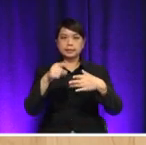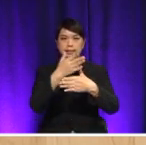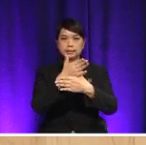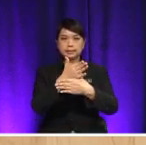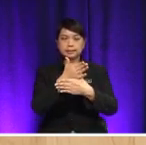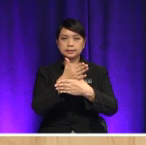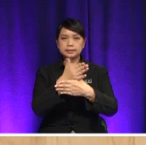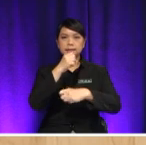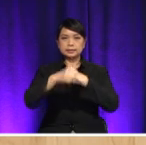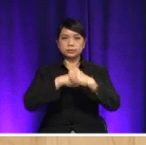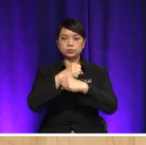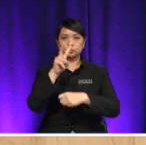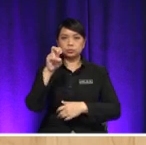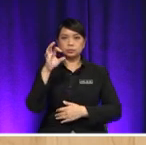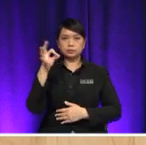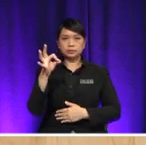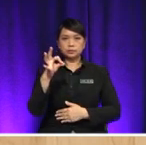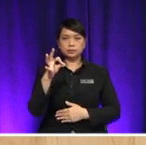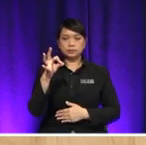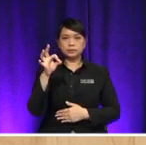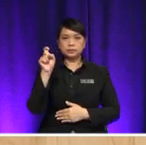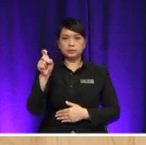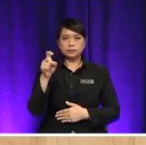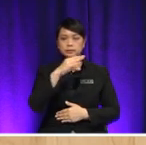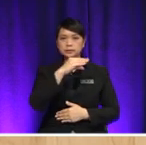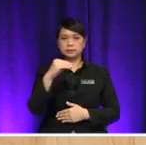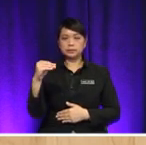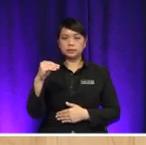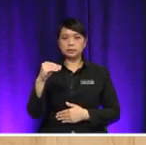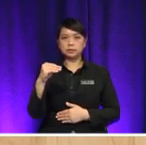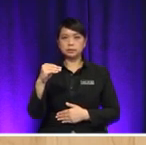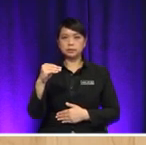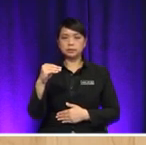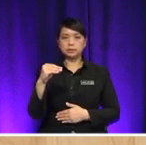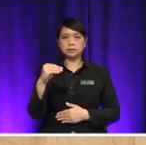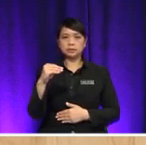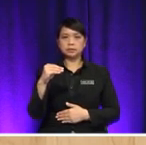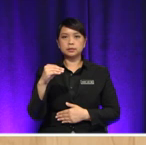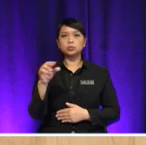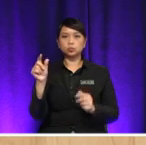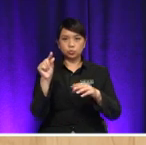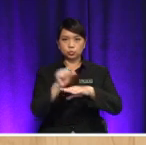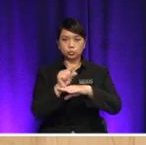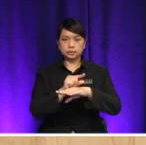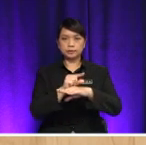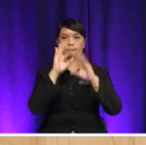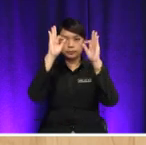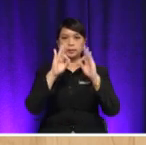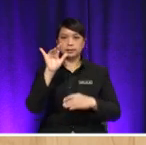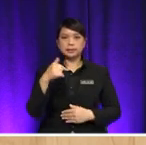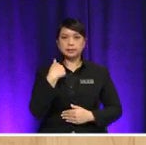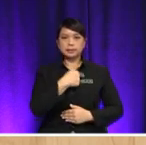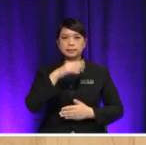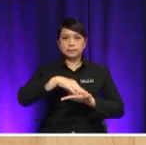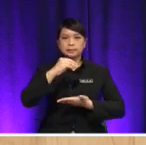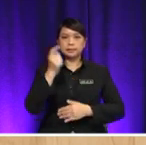tahun 2019 X dan juga nomor index 80 menggunakan formula yang kita belajar tadi oke so sebagai